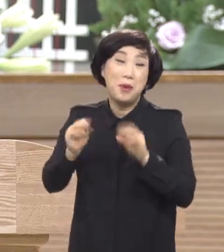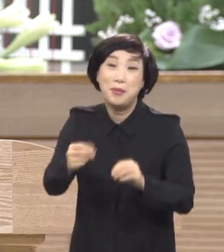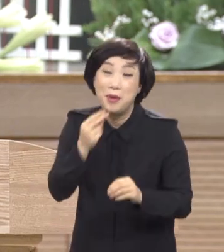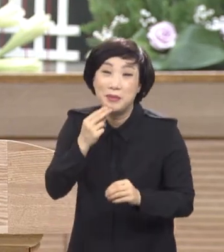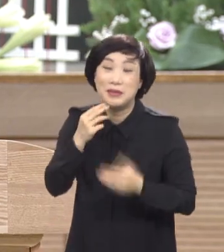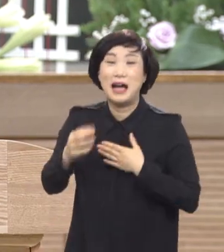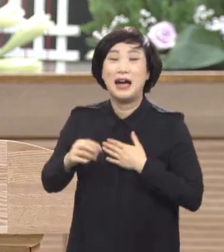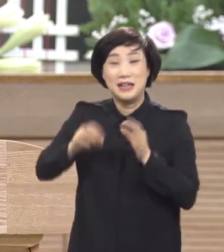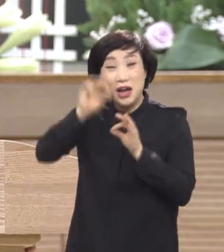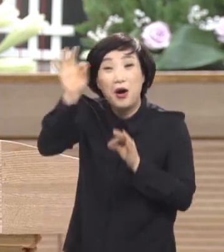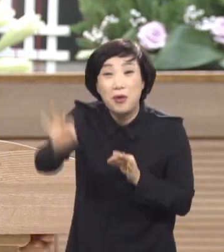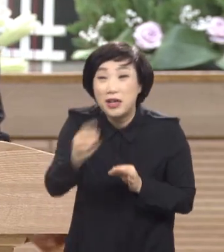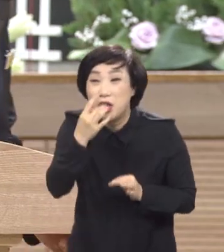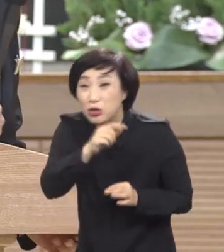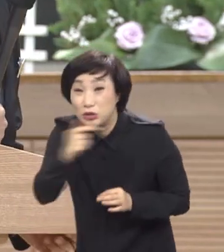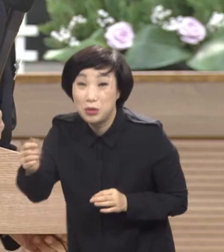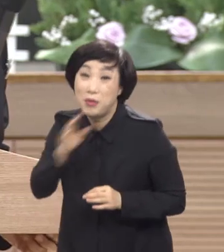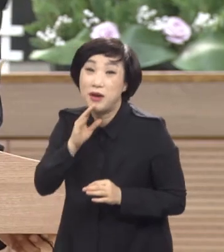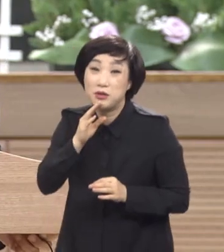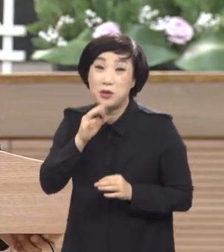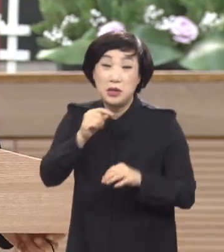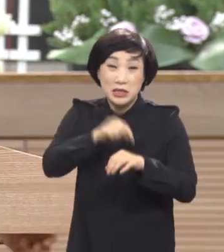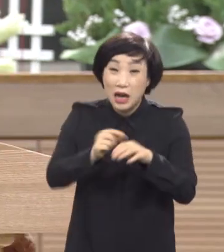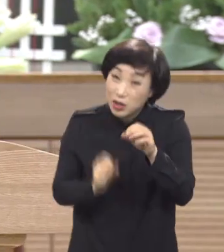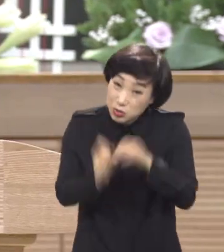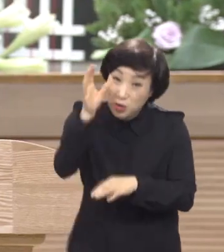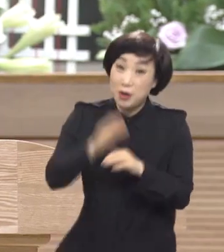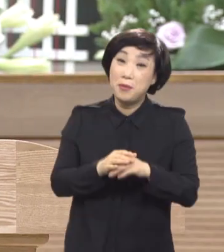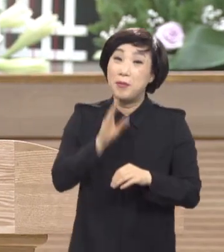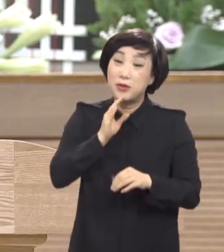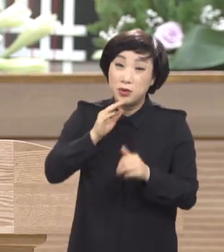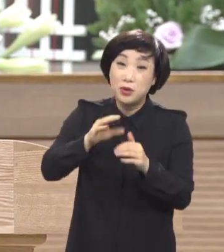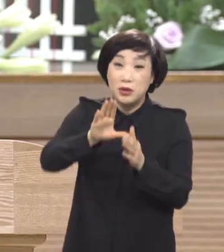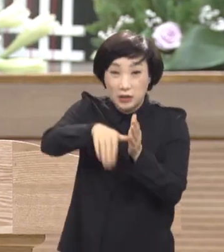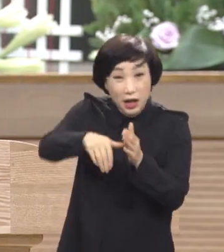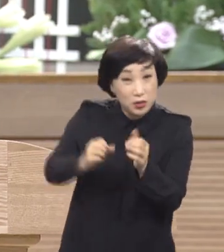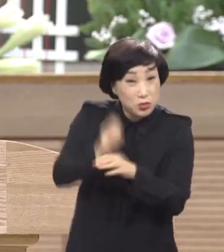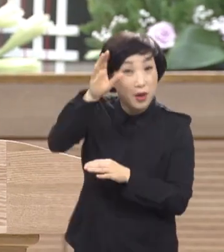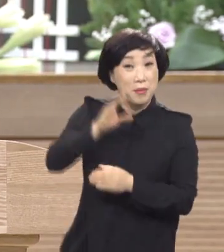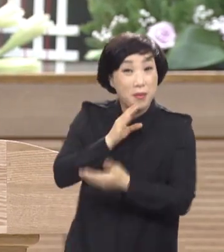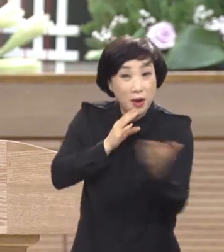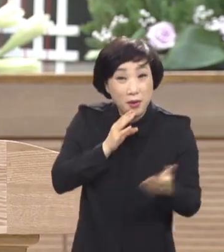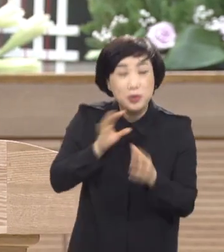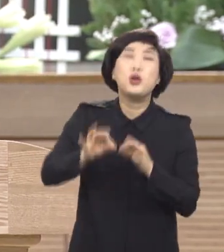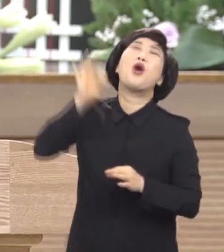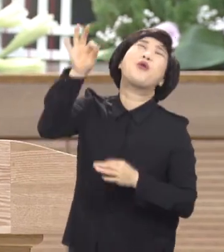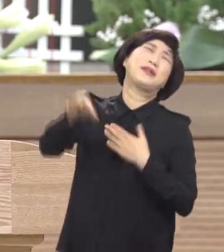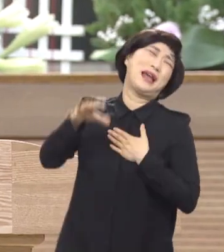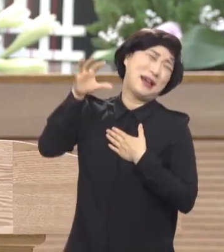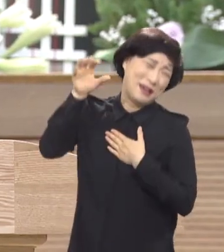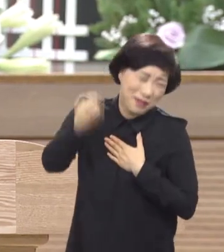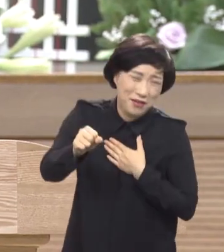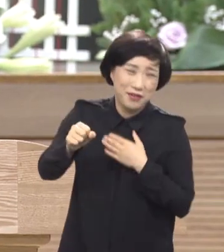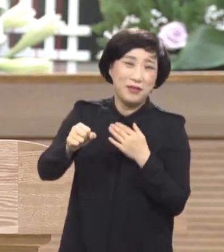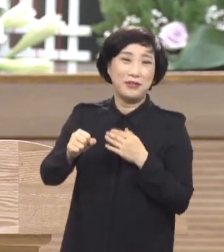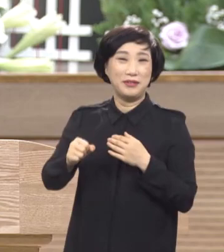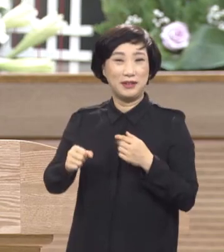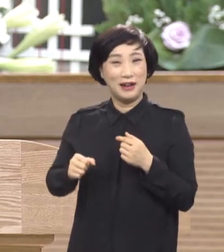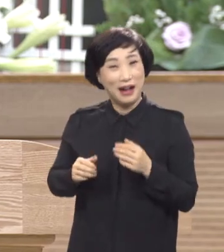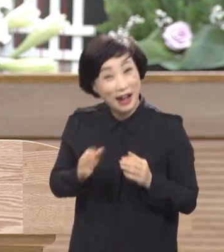초를 침 초월한 양식이야 시대를 초월한 양식이야 영원한 양식이야